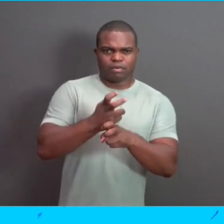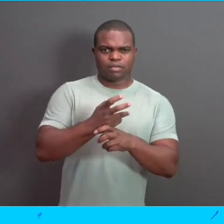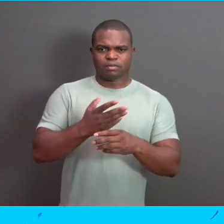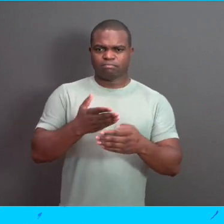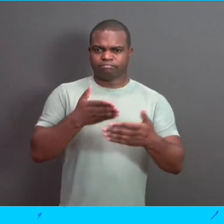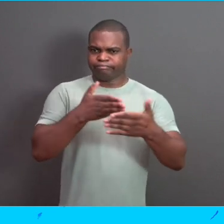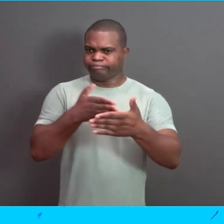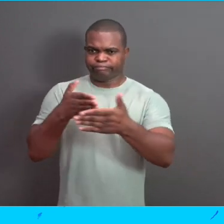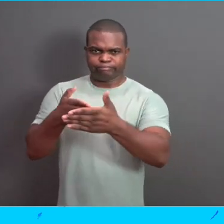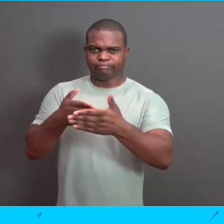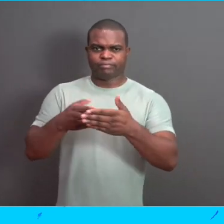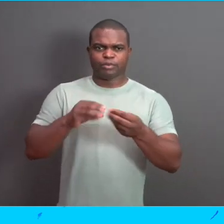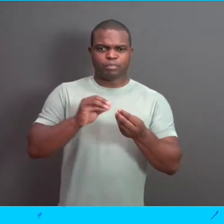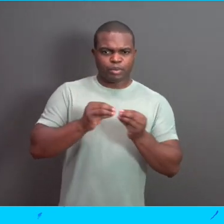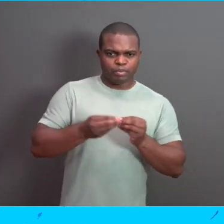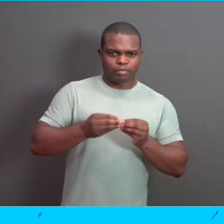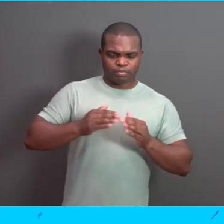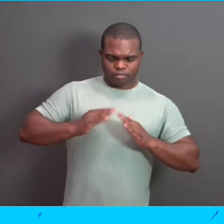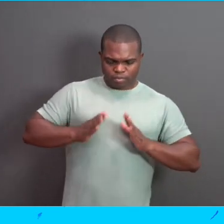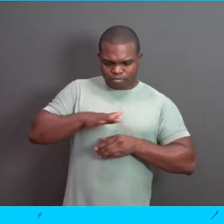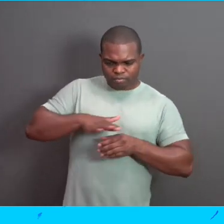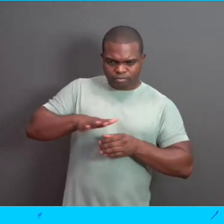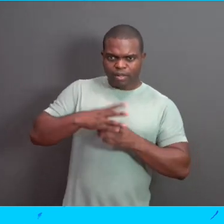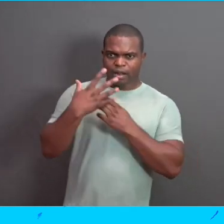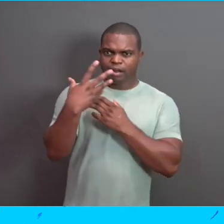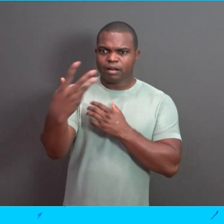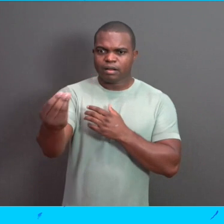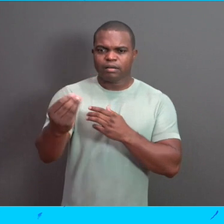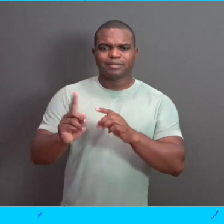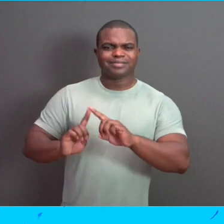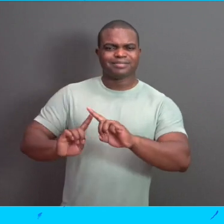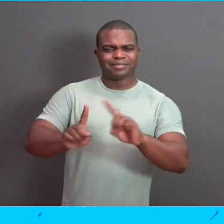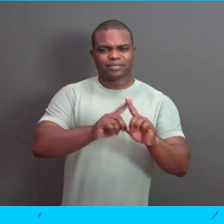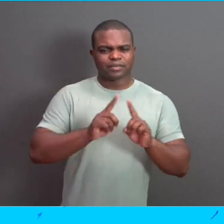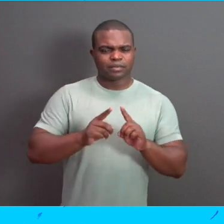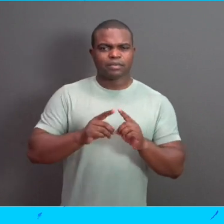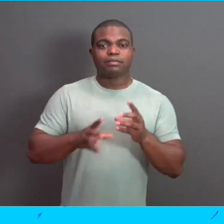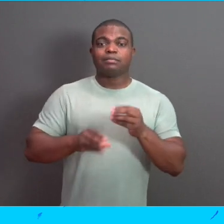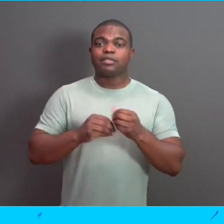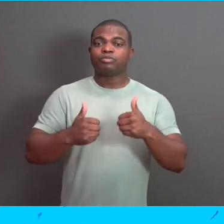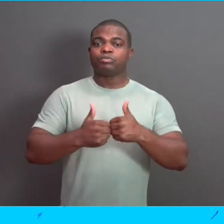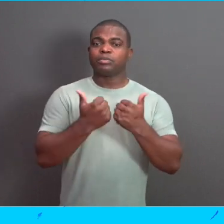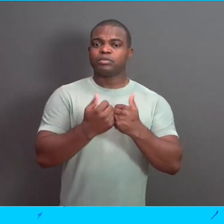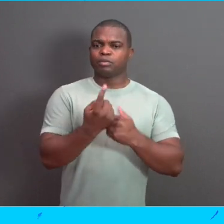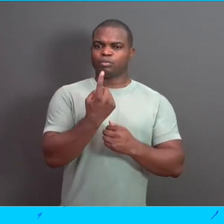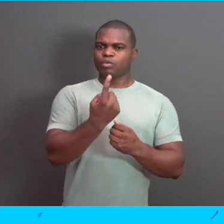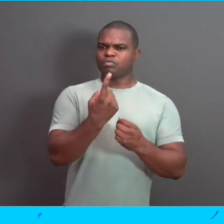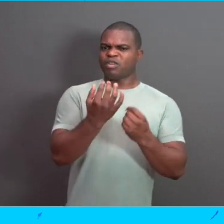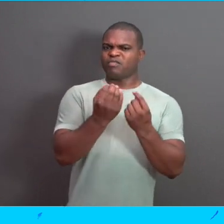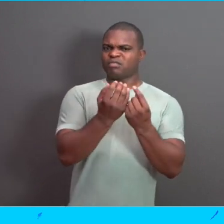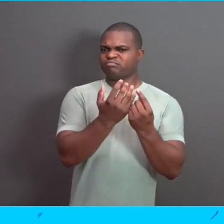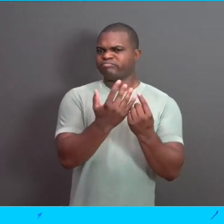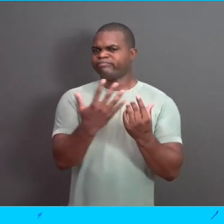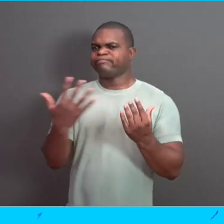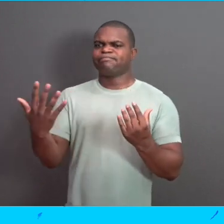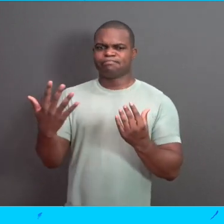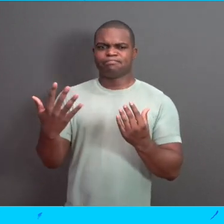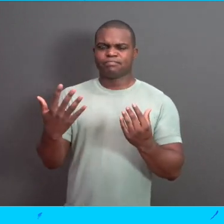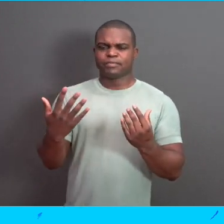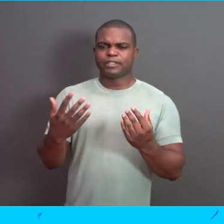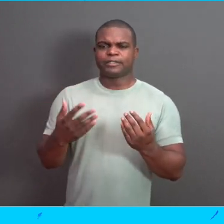changements intérieurs et extérieurs. Aussi, on a plusieurs défis qui peuvent être insurmontables. Donc,